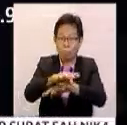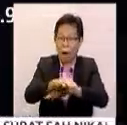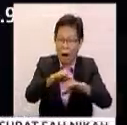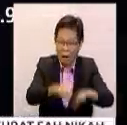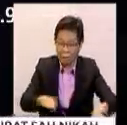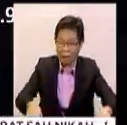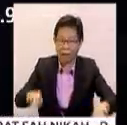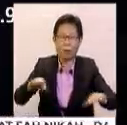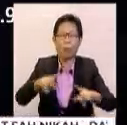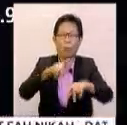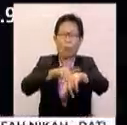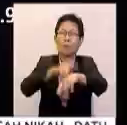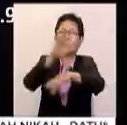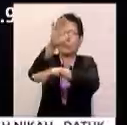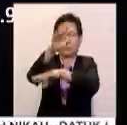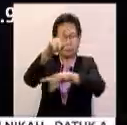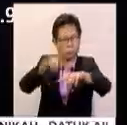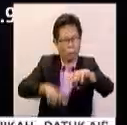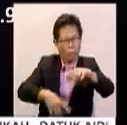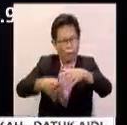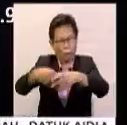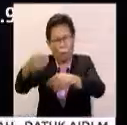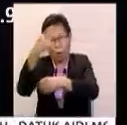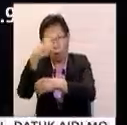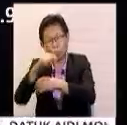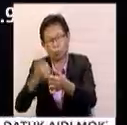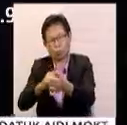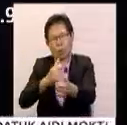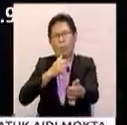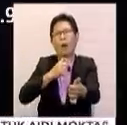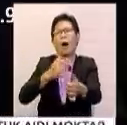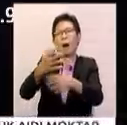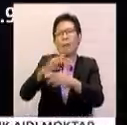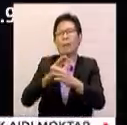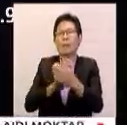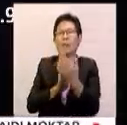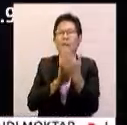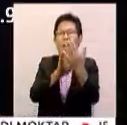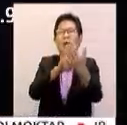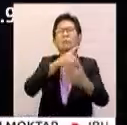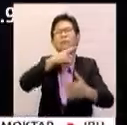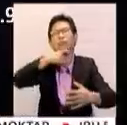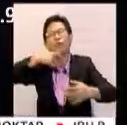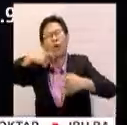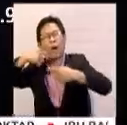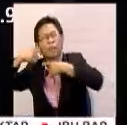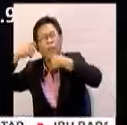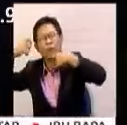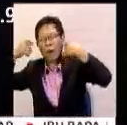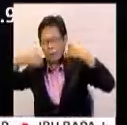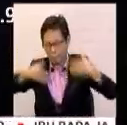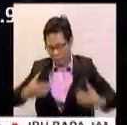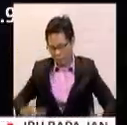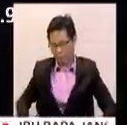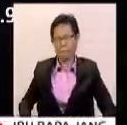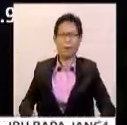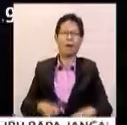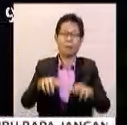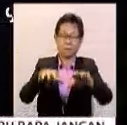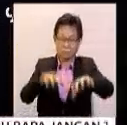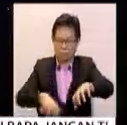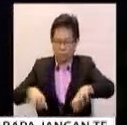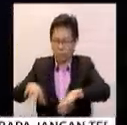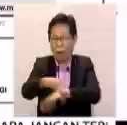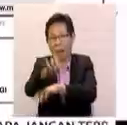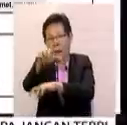Anda terutamanya pada waktu tengah hari bagi mengelakkan mereka mengalami dehidrasi sementara itu bagi kawasan-kawasan lain